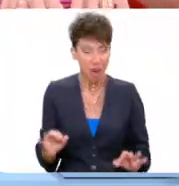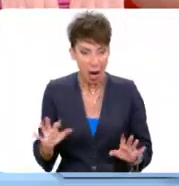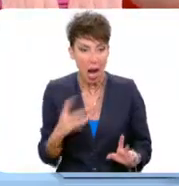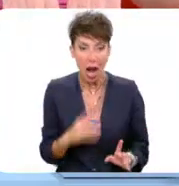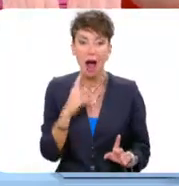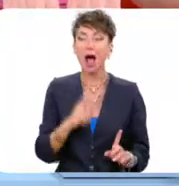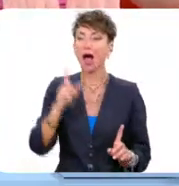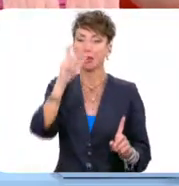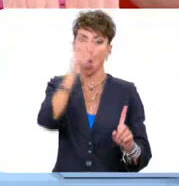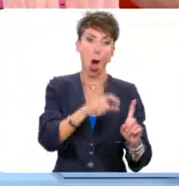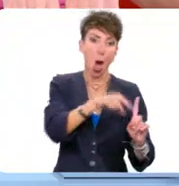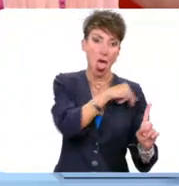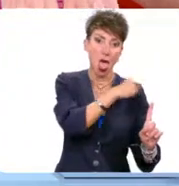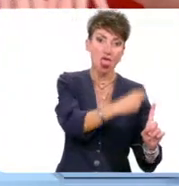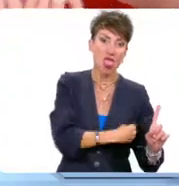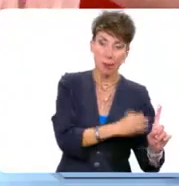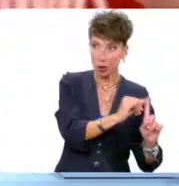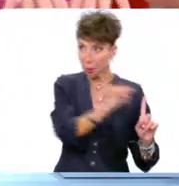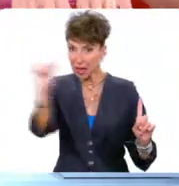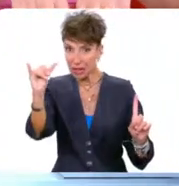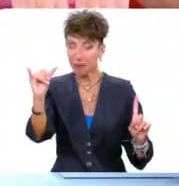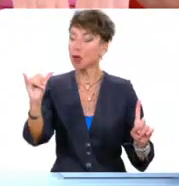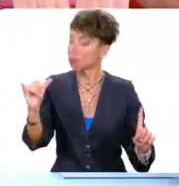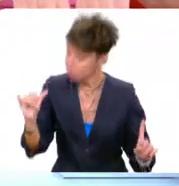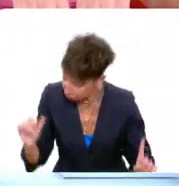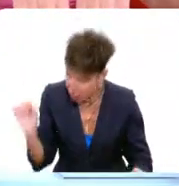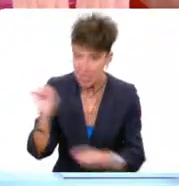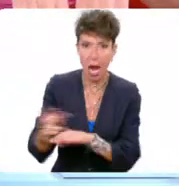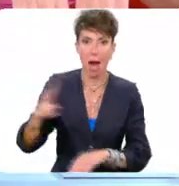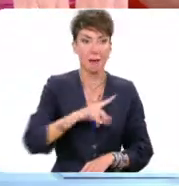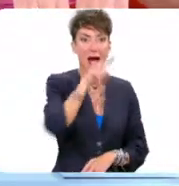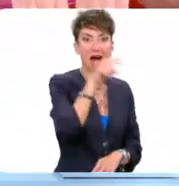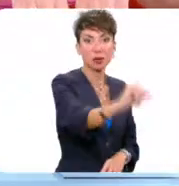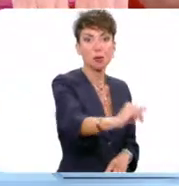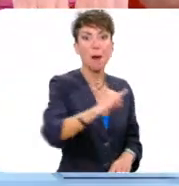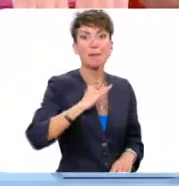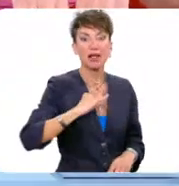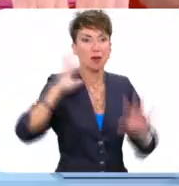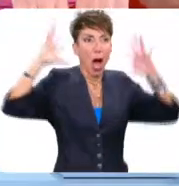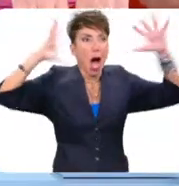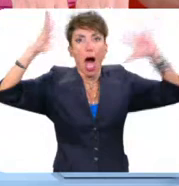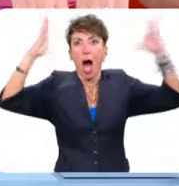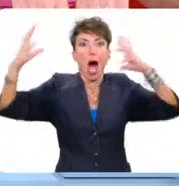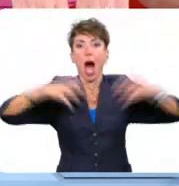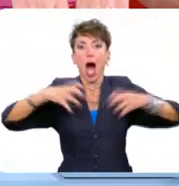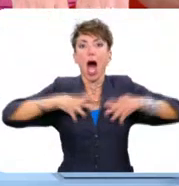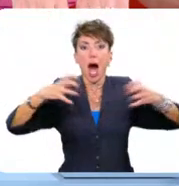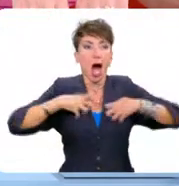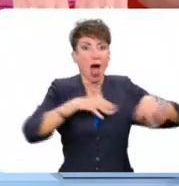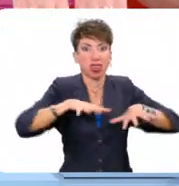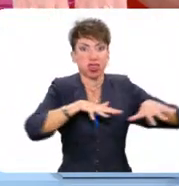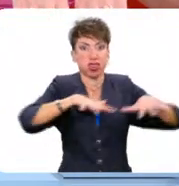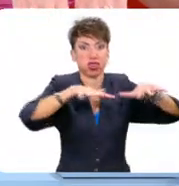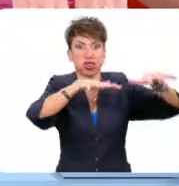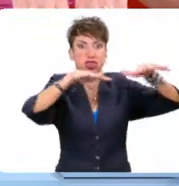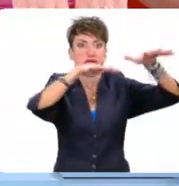εσείς το δήμαρχο με κάλεσε ο δήμαρχος σας κάλεσε ο δήμαρχος εν εξάλλω εν εξάλλω πλημμυρίζει ο κοσκινάς